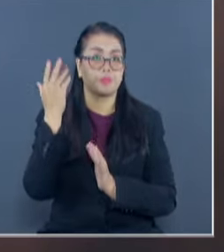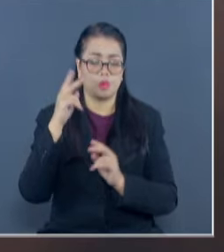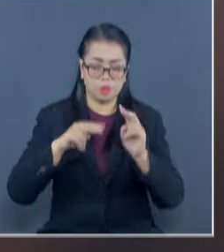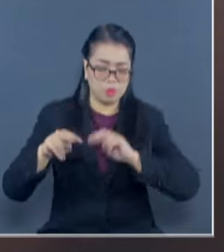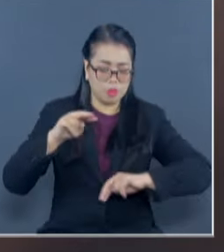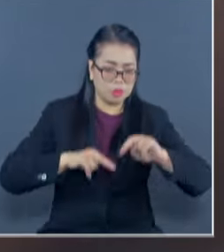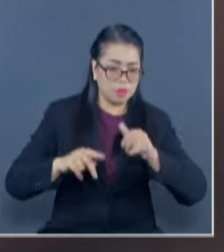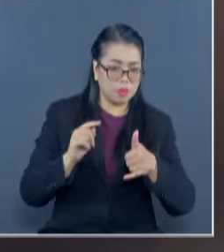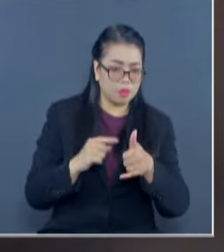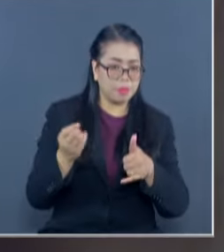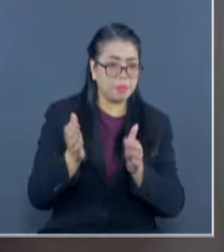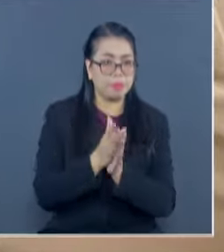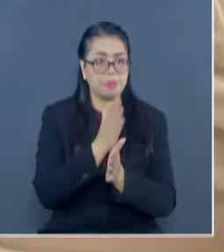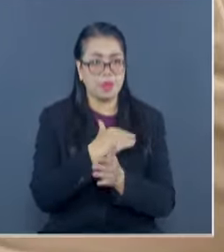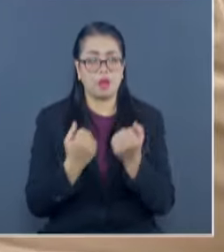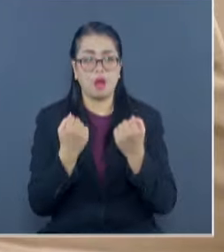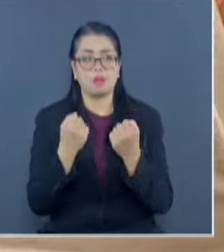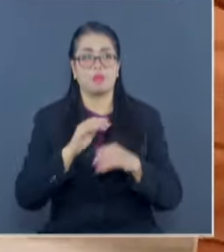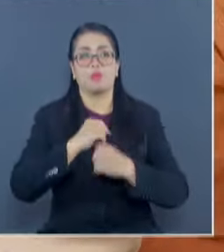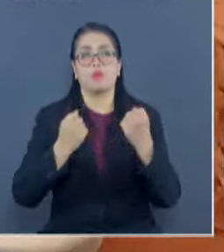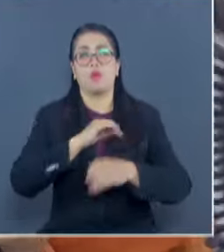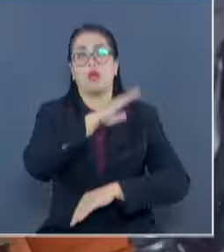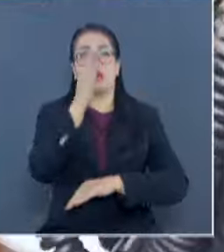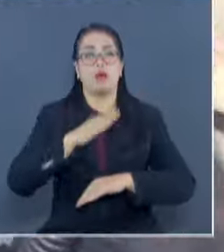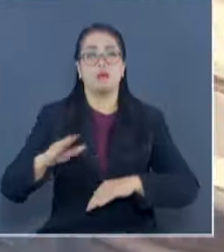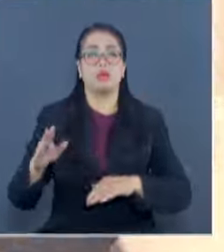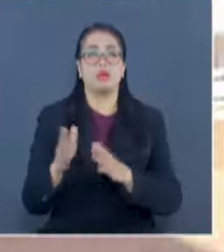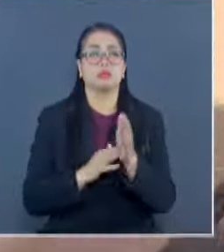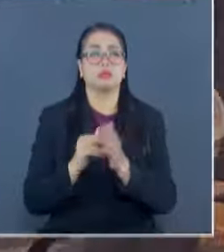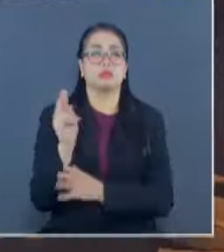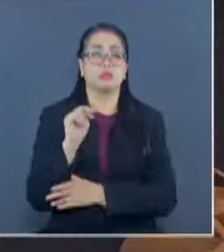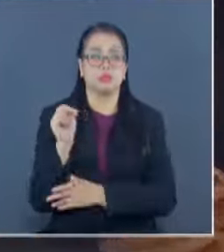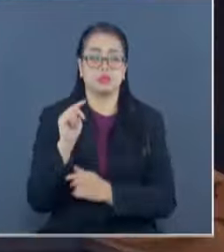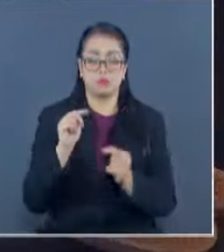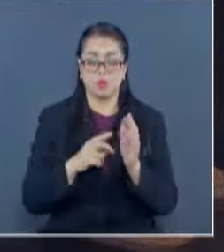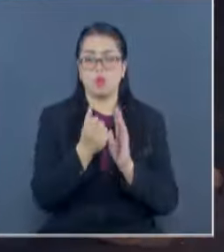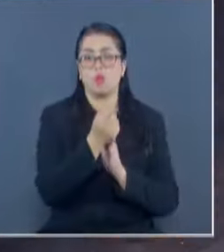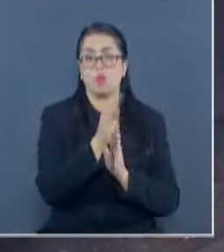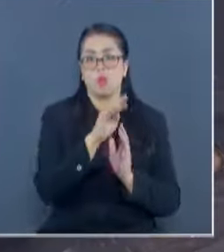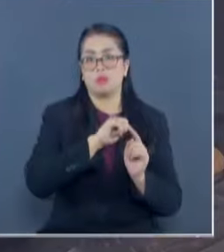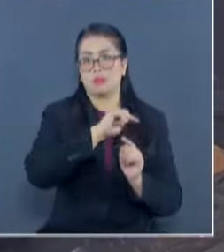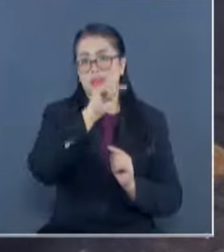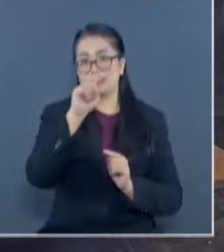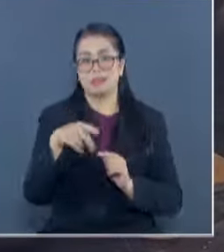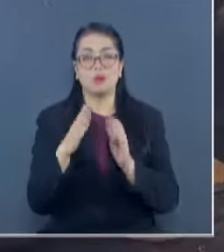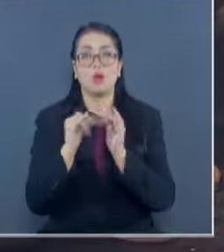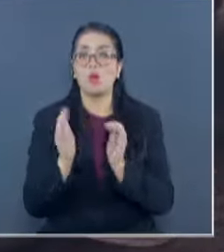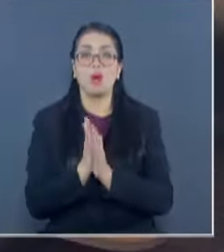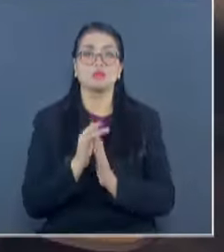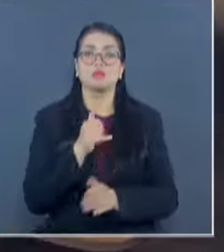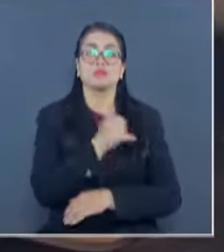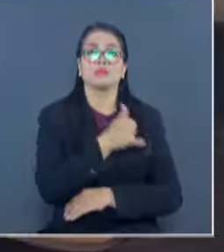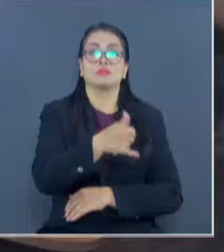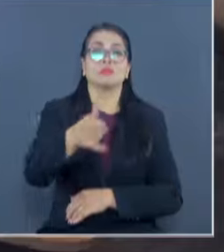จสอบเนี่ยพระรูปนี้มีการขับรถกระบะสีน้ำเงินอ้างว่าขับมาจากจังหวัดอุบลราชธานีนี่วัดเคลื่อนที่เหรอฮะหรือยังไงฮะดู